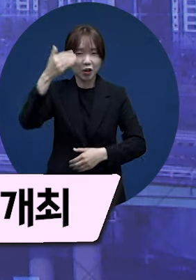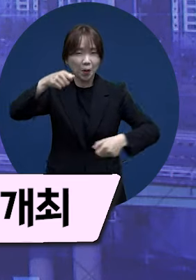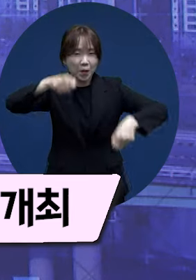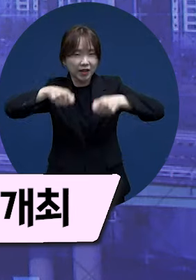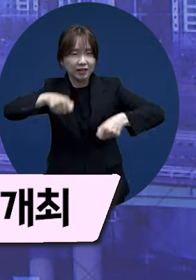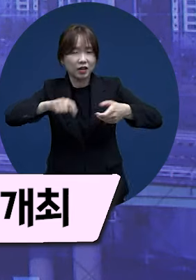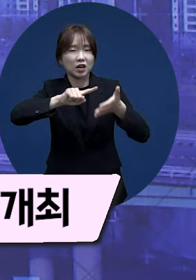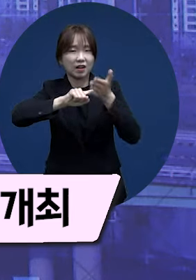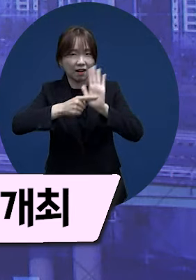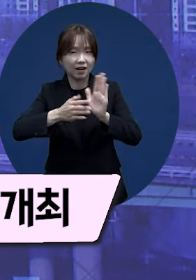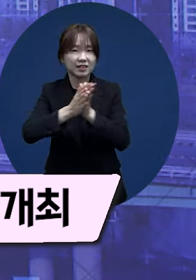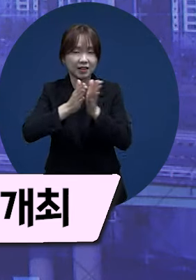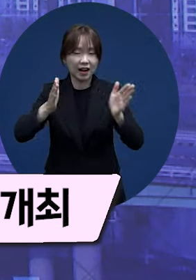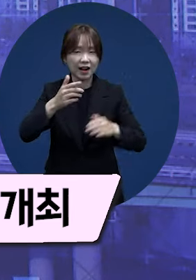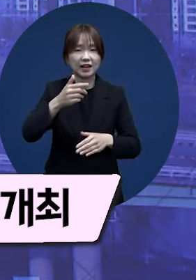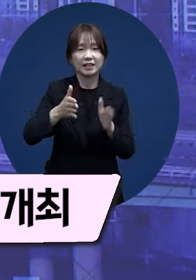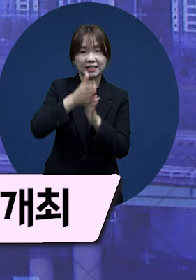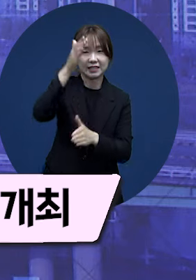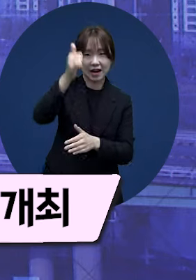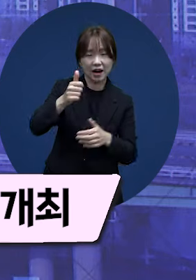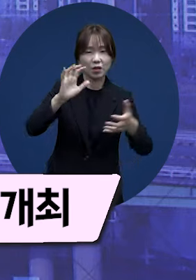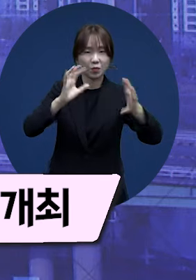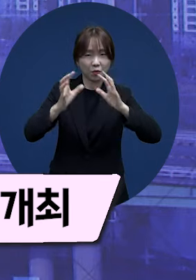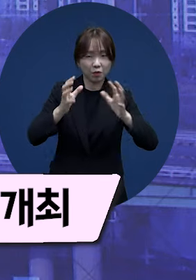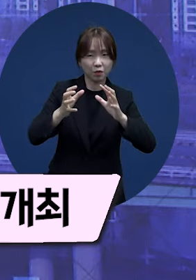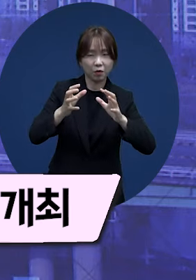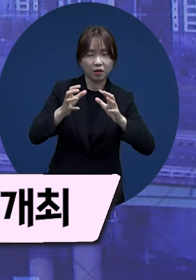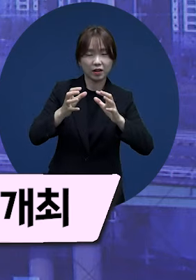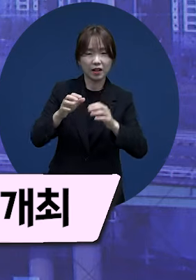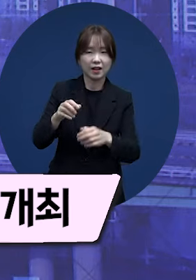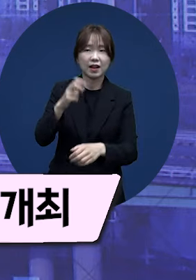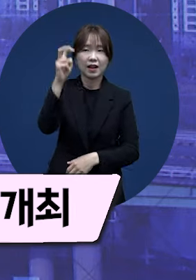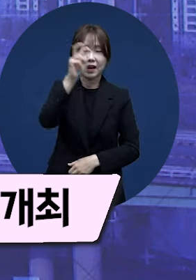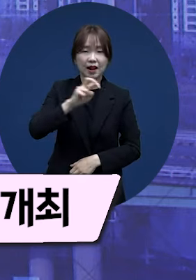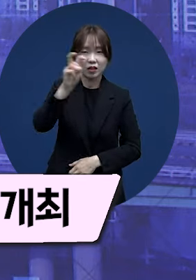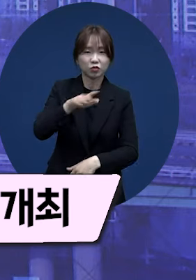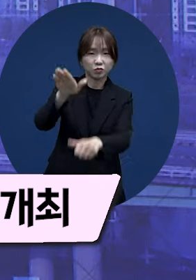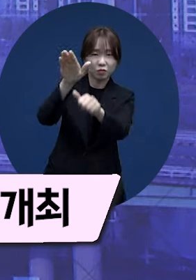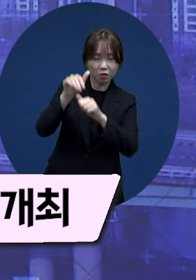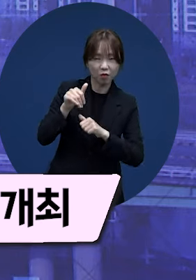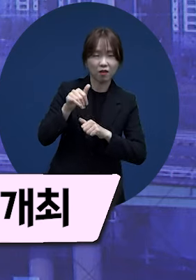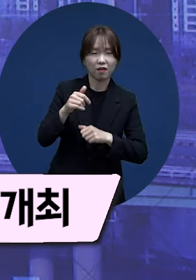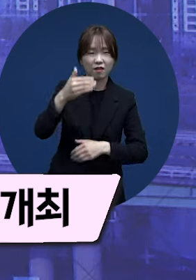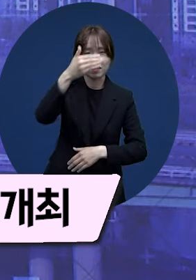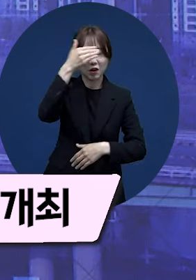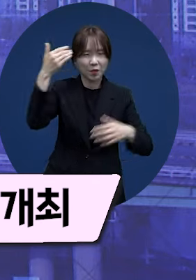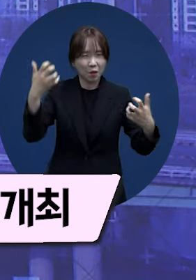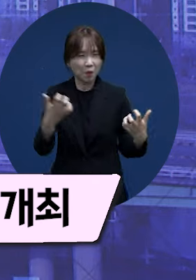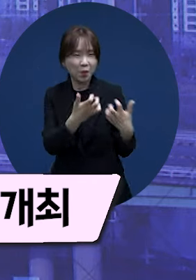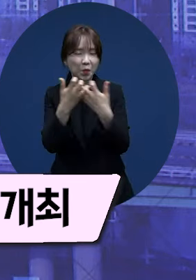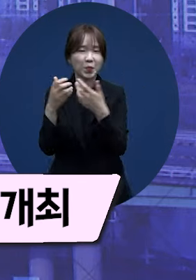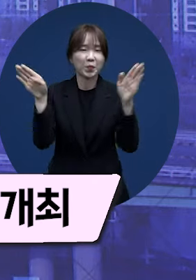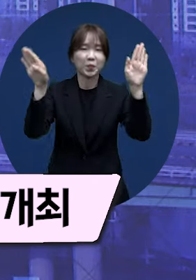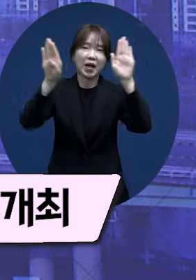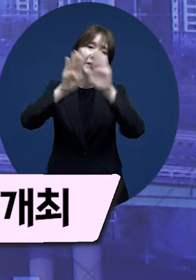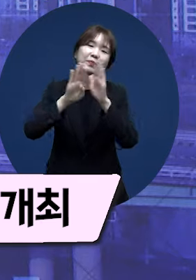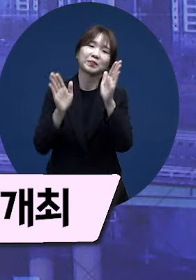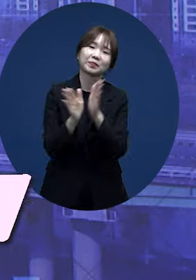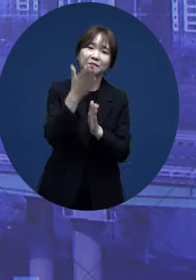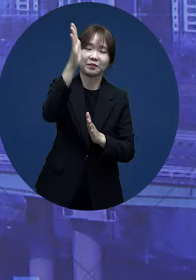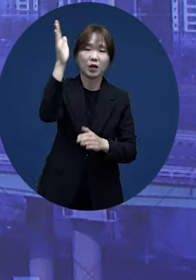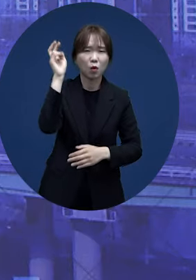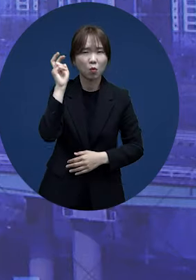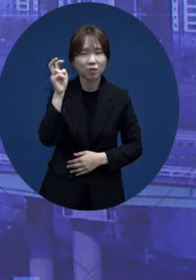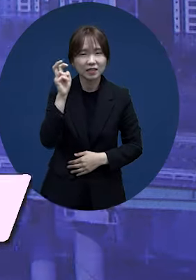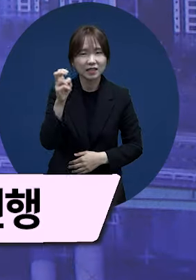청년 밴드의 공연으로 시작해 나동현 시장의 토론, 그리고 초청 가수 공연으로 젊음이 넘치는 밤을 장식할